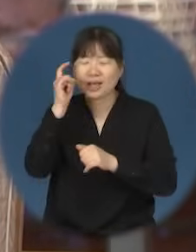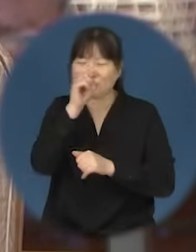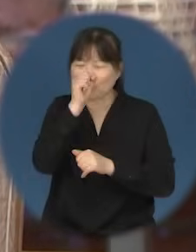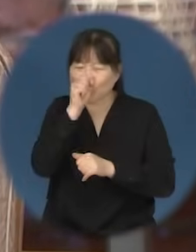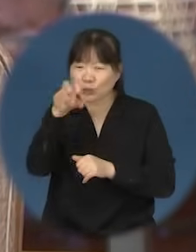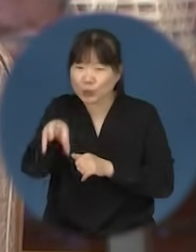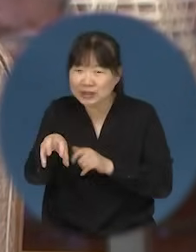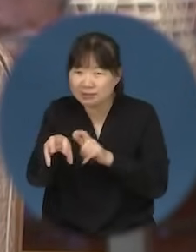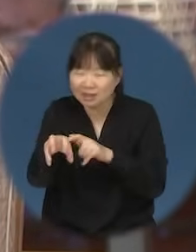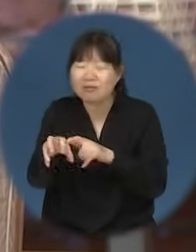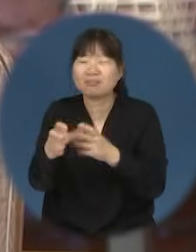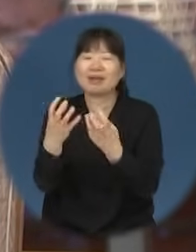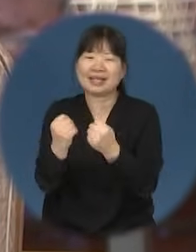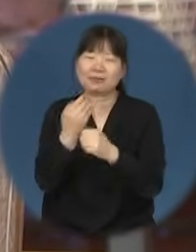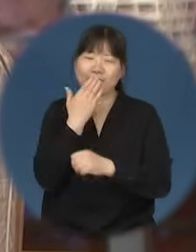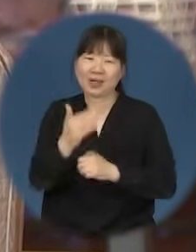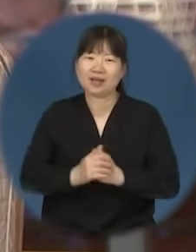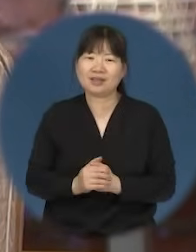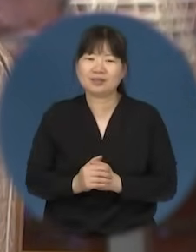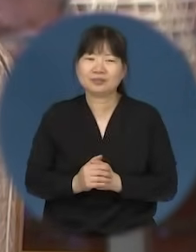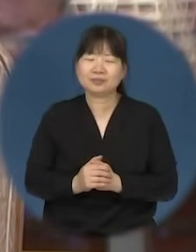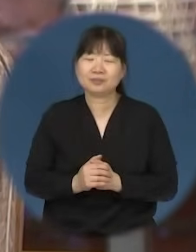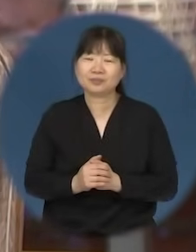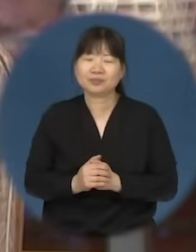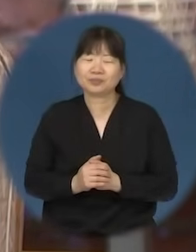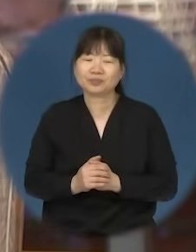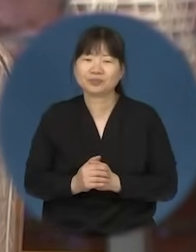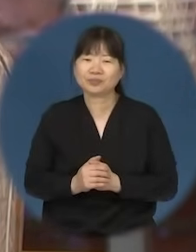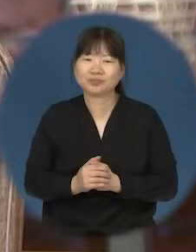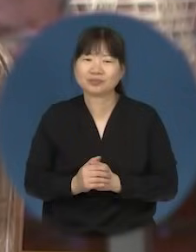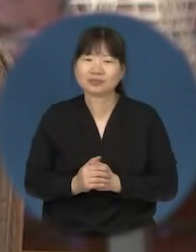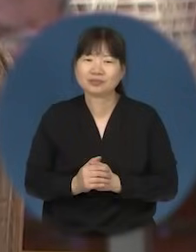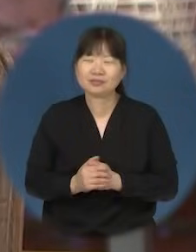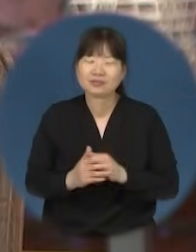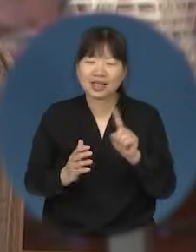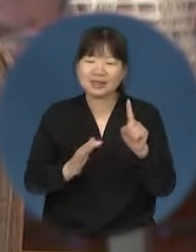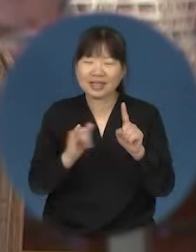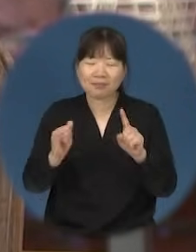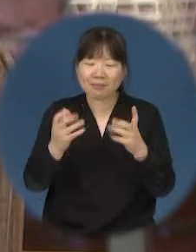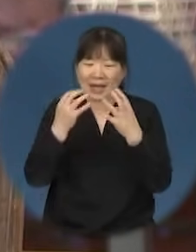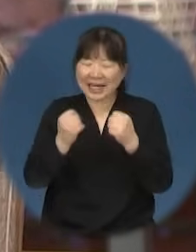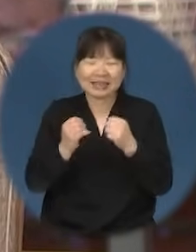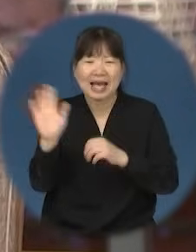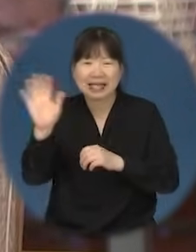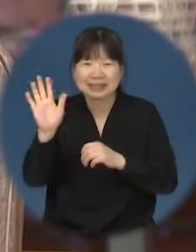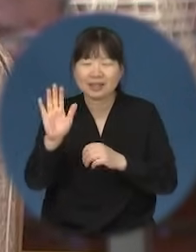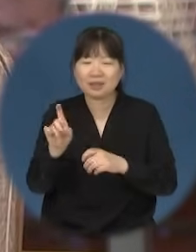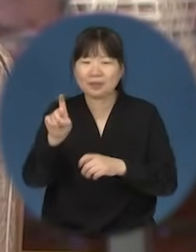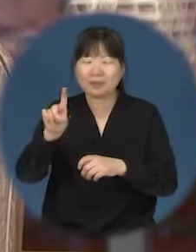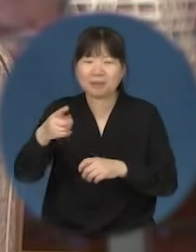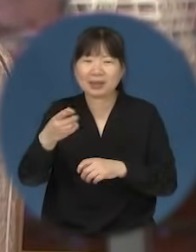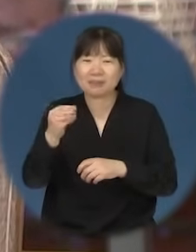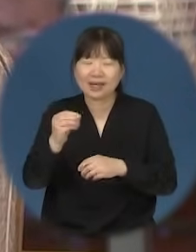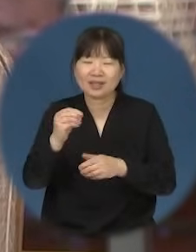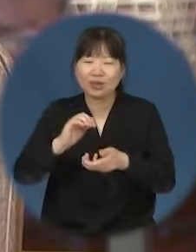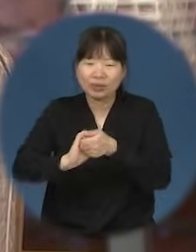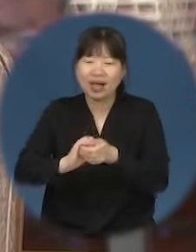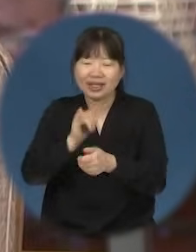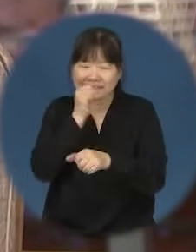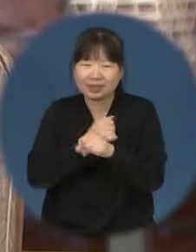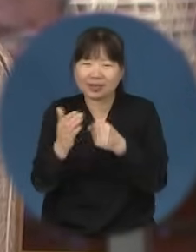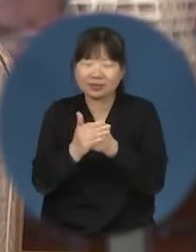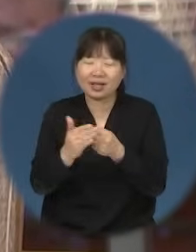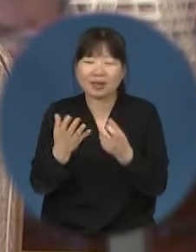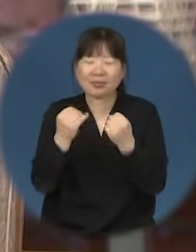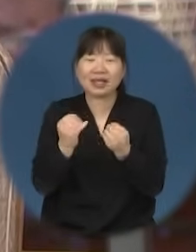이제 나중에 임대 지자체 입장에서는 하나 할 거를 10개를 해가지고 할 수 있는 돈이 있는